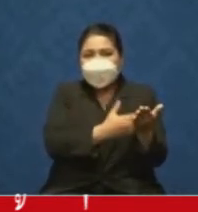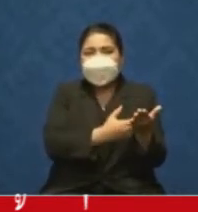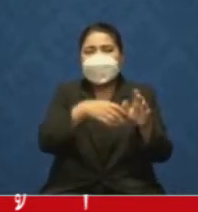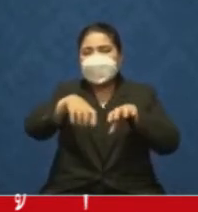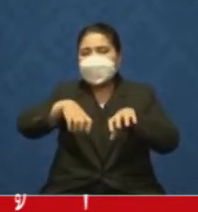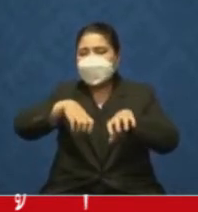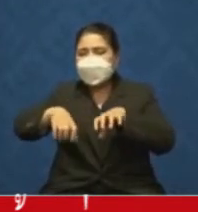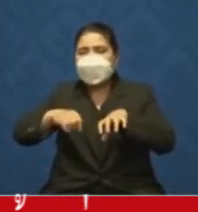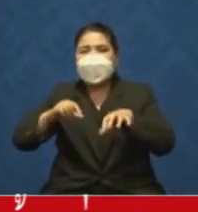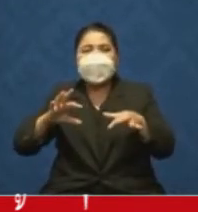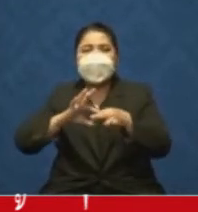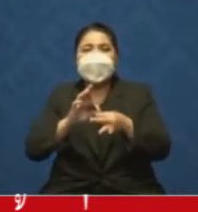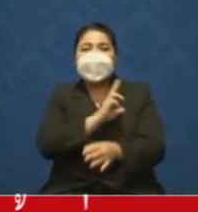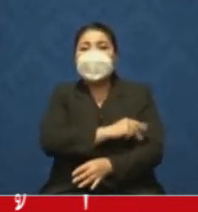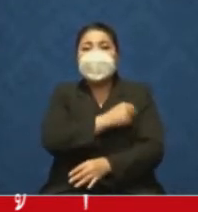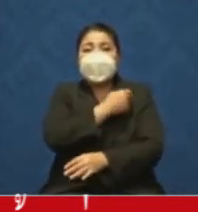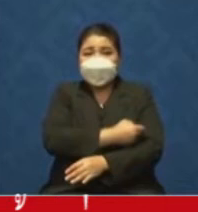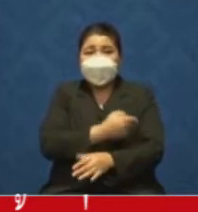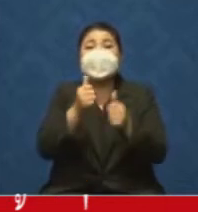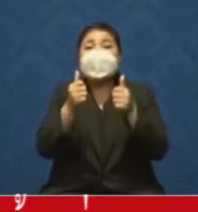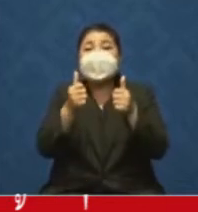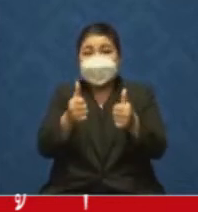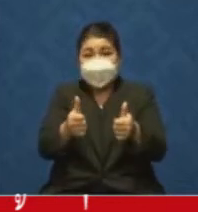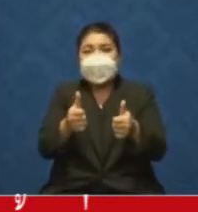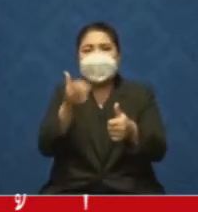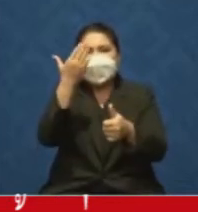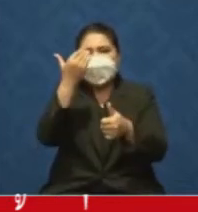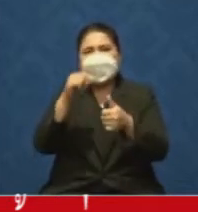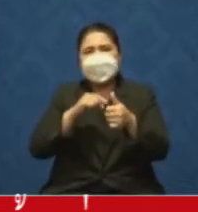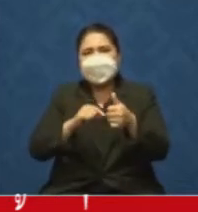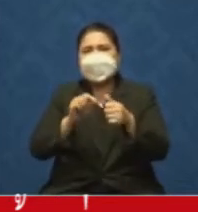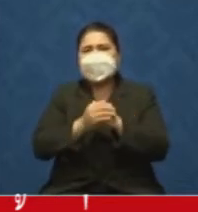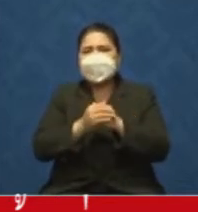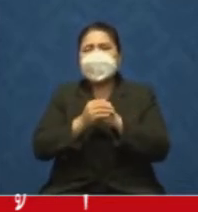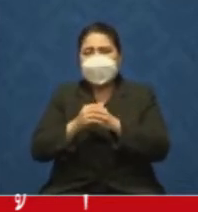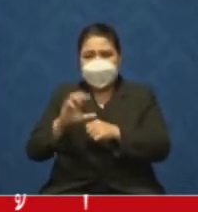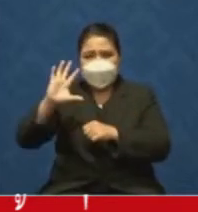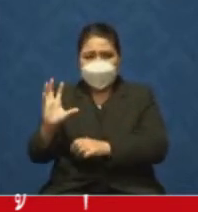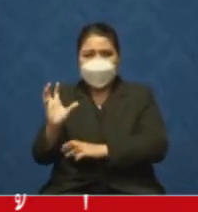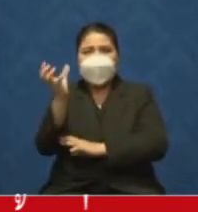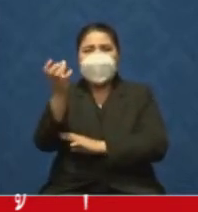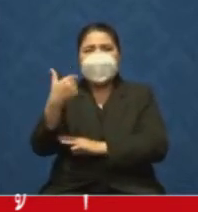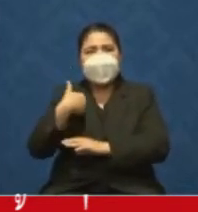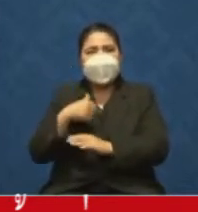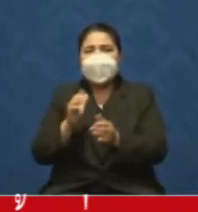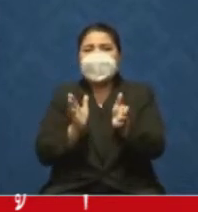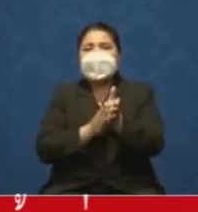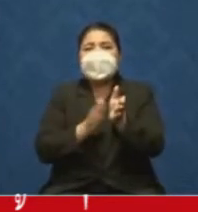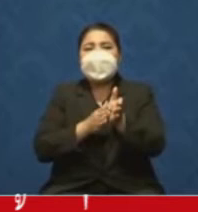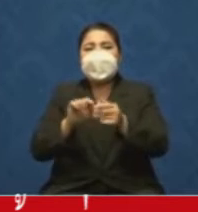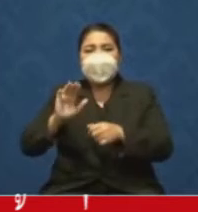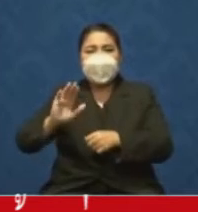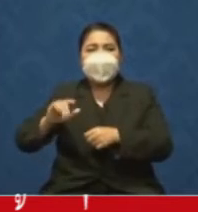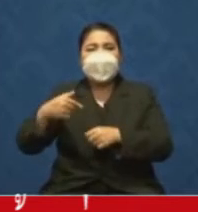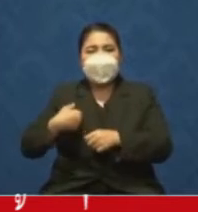จัดการสาฟุกที่ดีเป็นอัดับต้นของโลกได้รับคำชมเชยจากองการอนาเมโลก